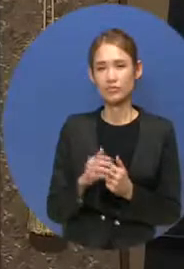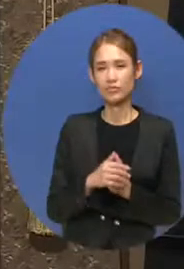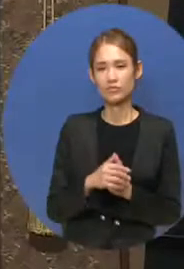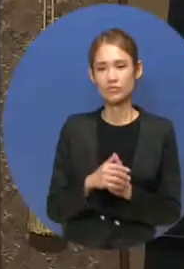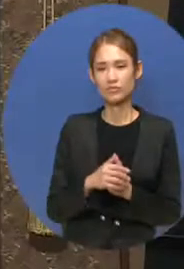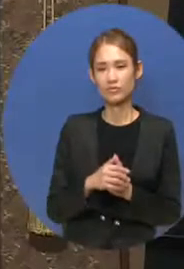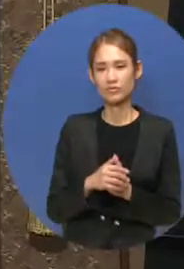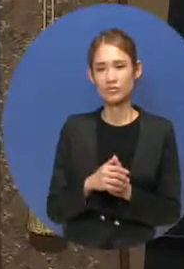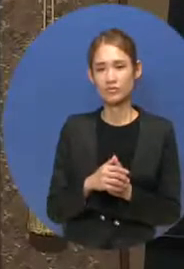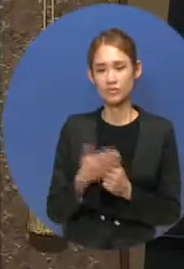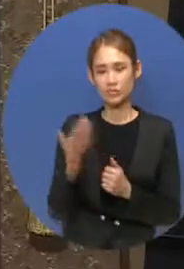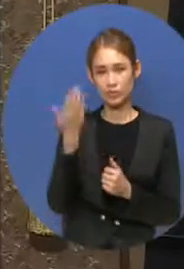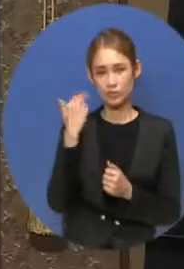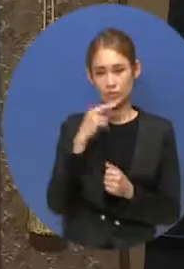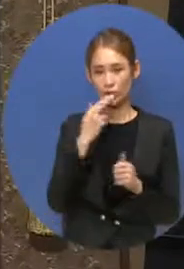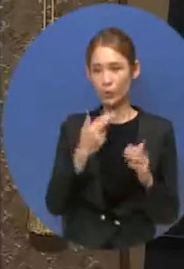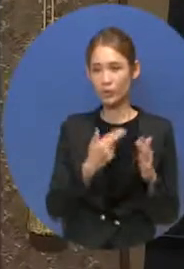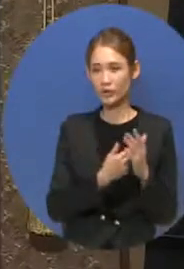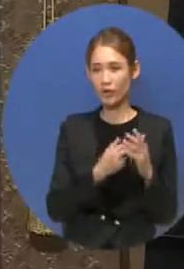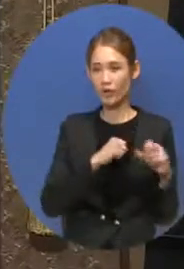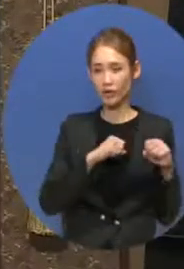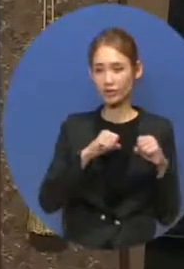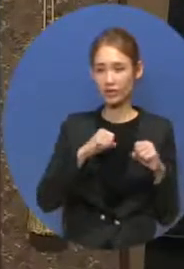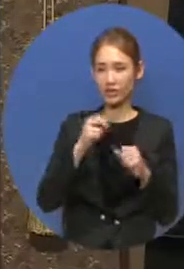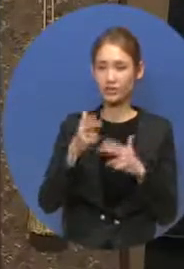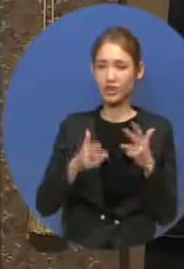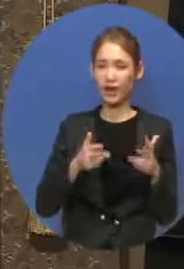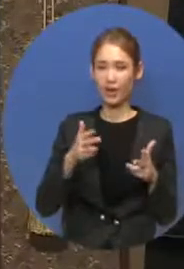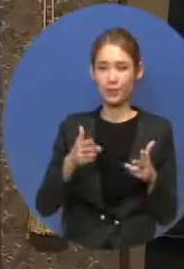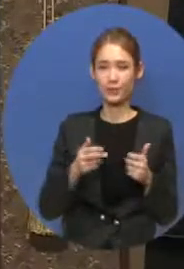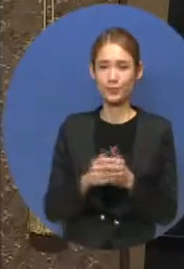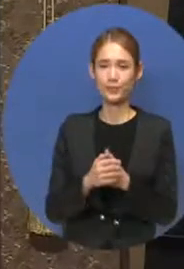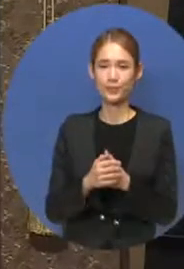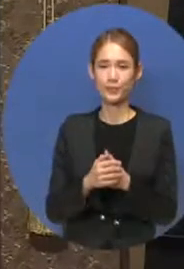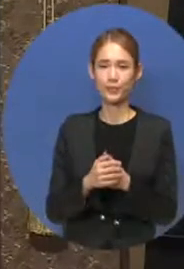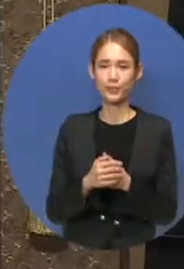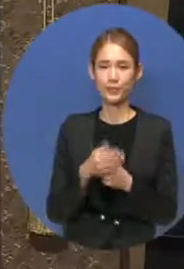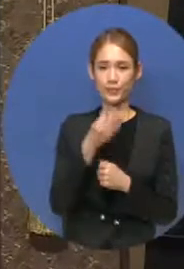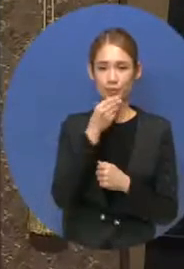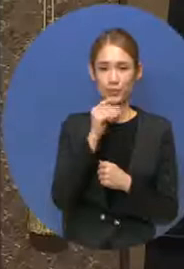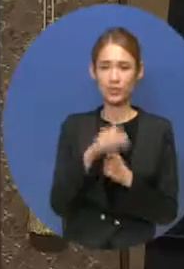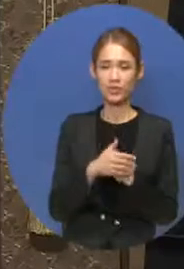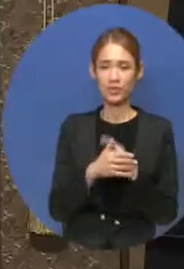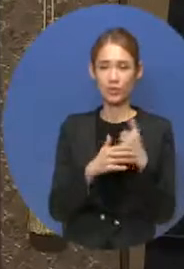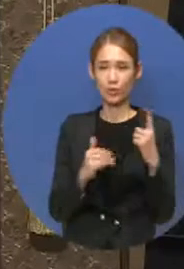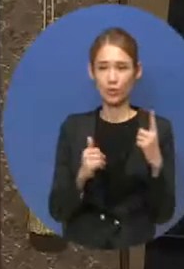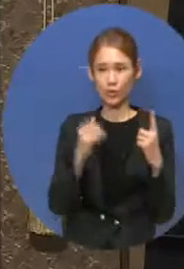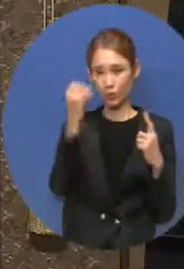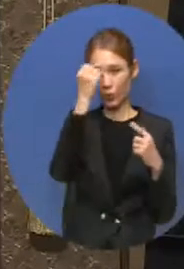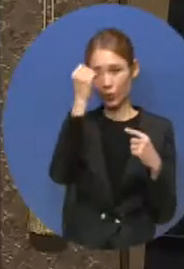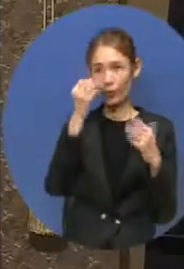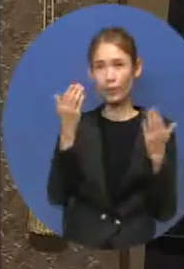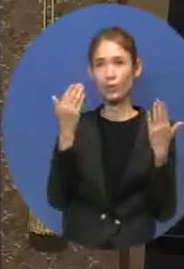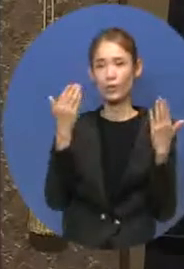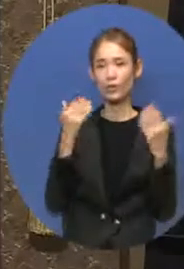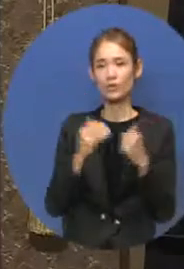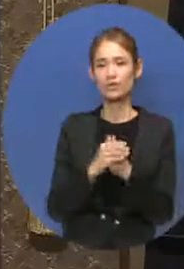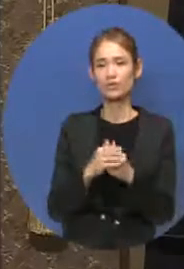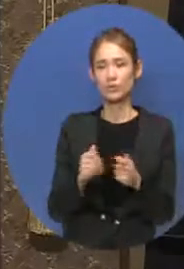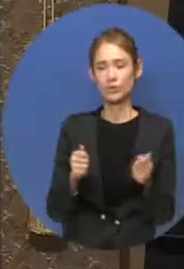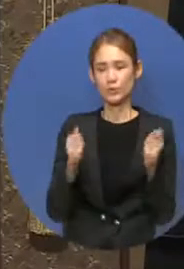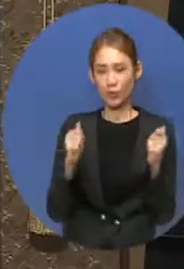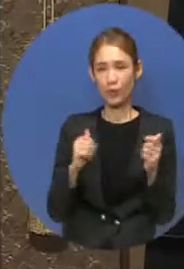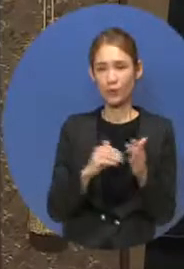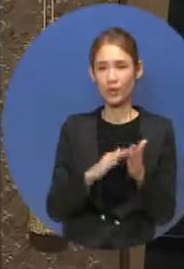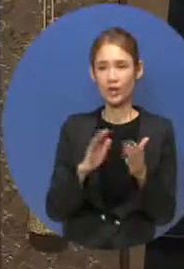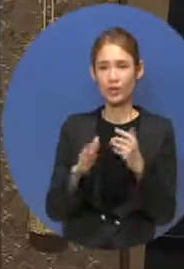아무래도 최근에 이제 도전적 행동 이 사업을 하면서 저희 복지관에 한 분이 거의 고등학교를